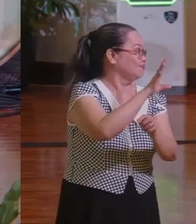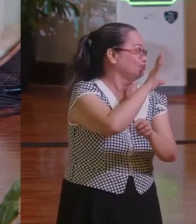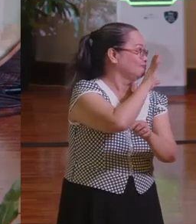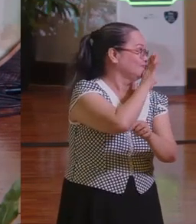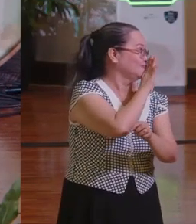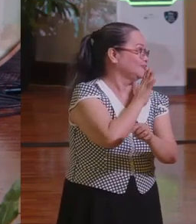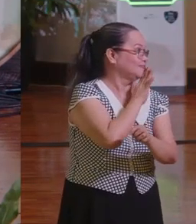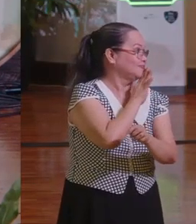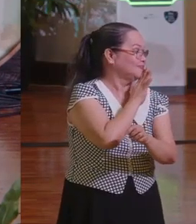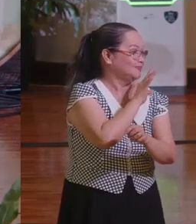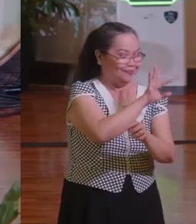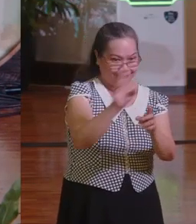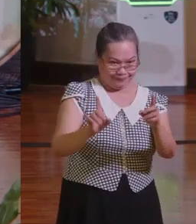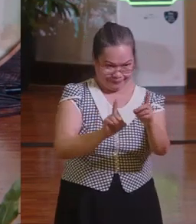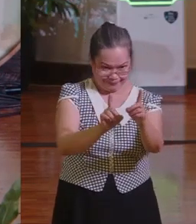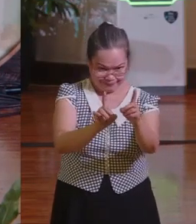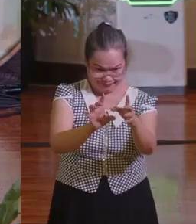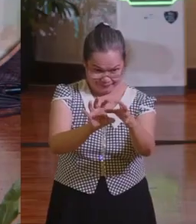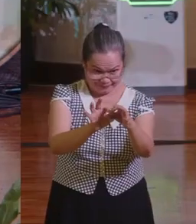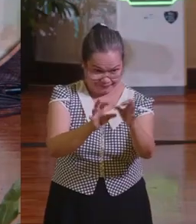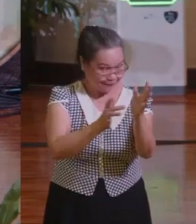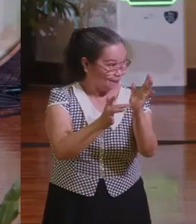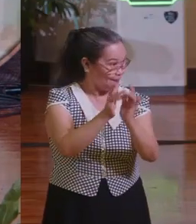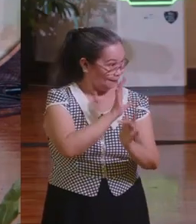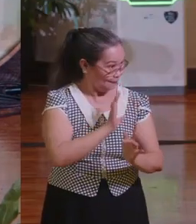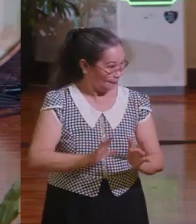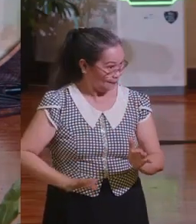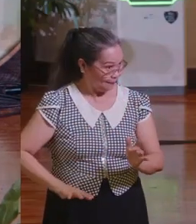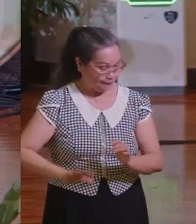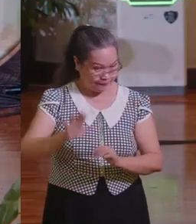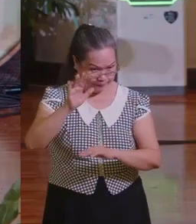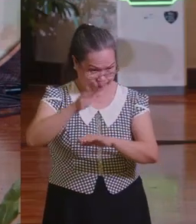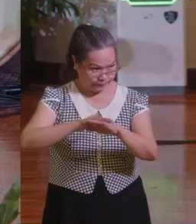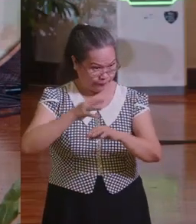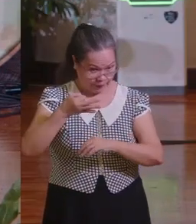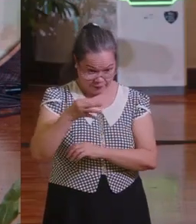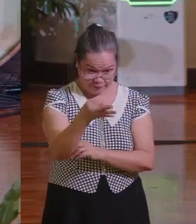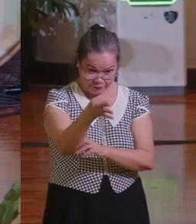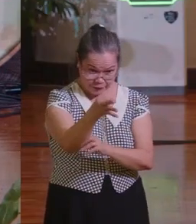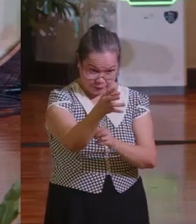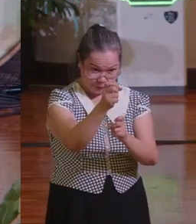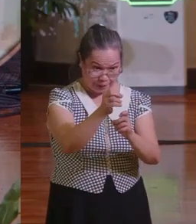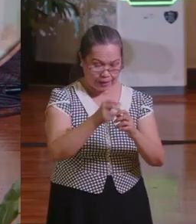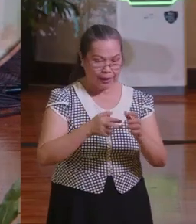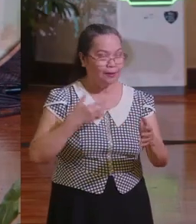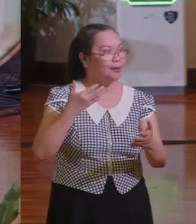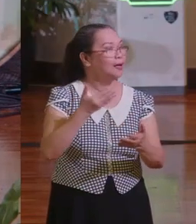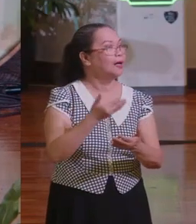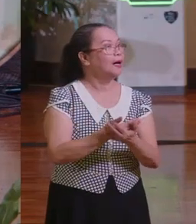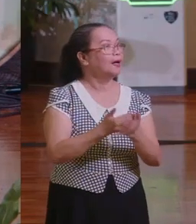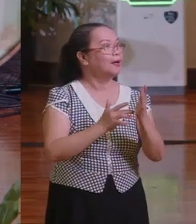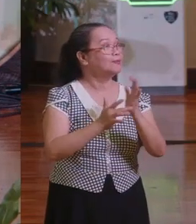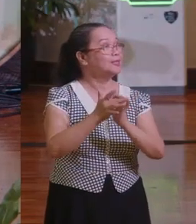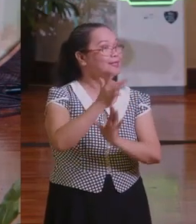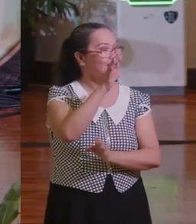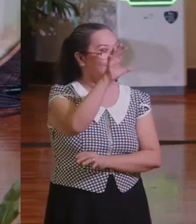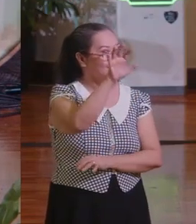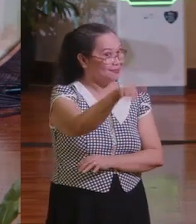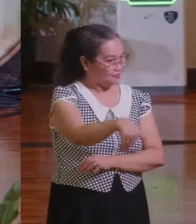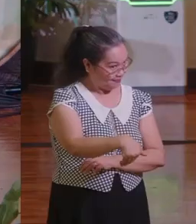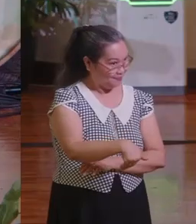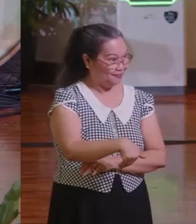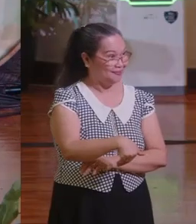yung mga disciples ni Kristo nung sila'y tinawag, sila ay fishermen. And nung sila ay datnan ng ating Panginoon, they